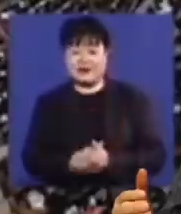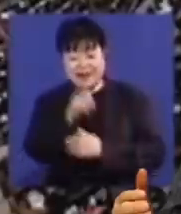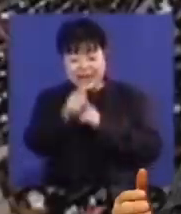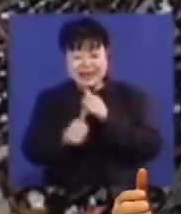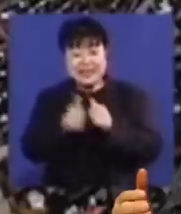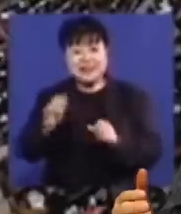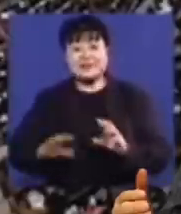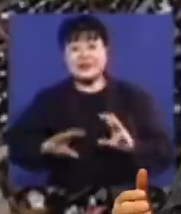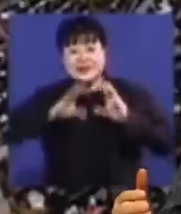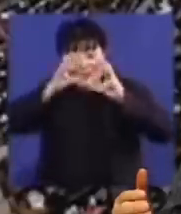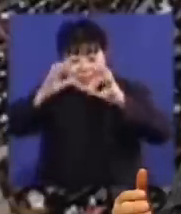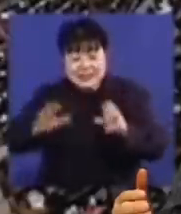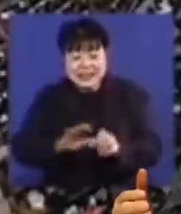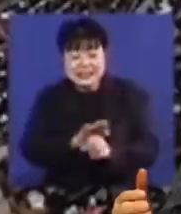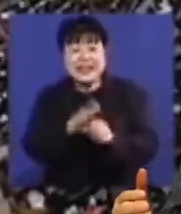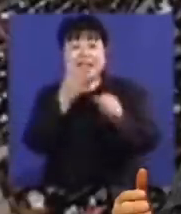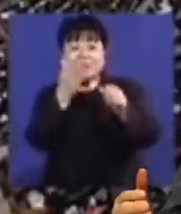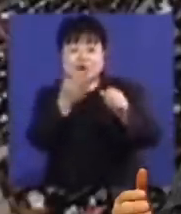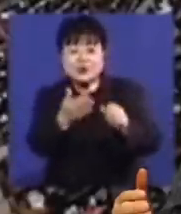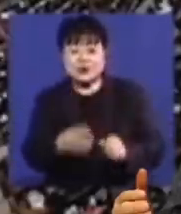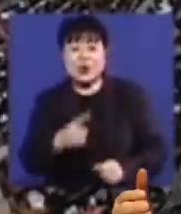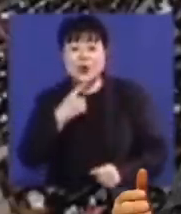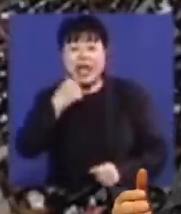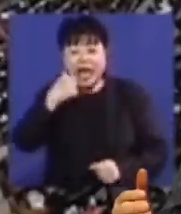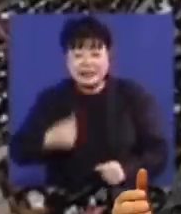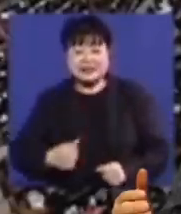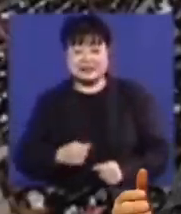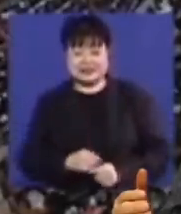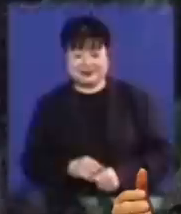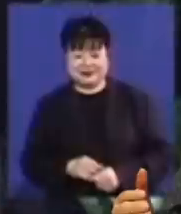하나님이 세상을 이처럼 사랑하사